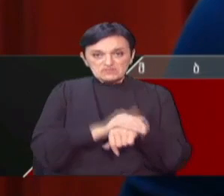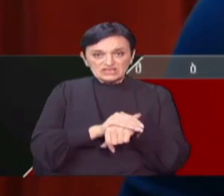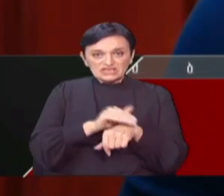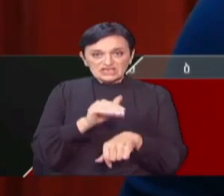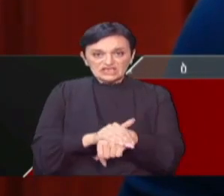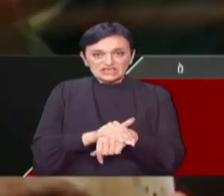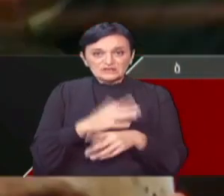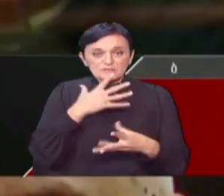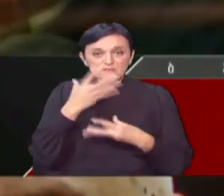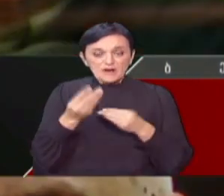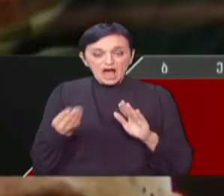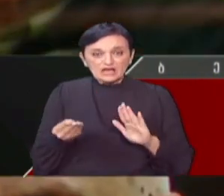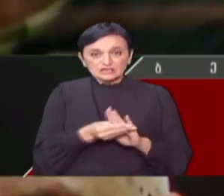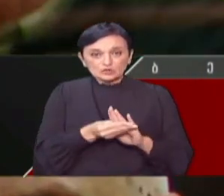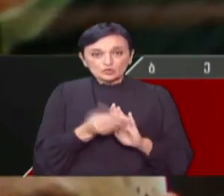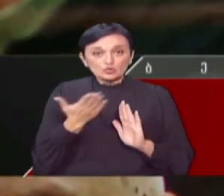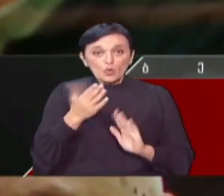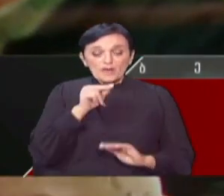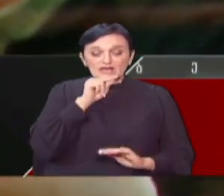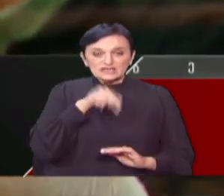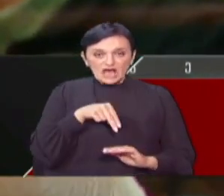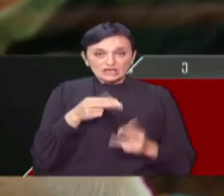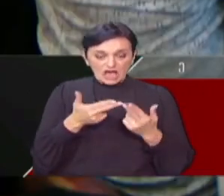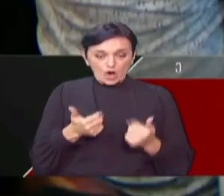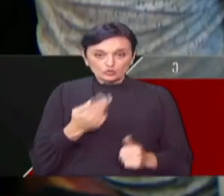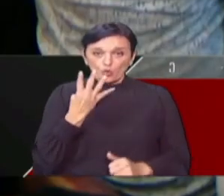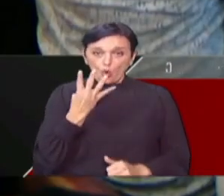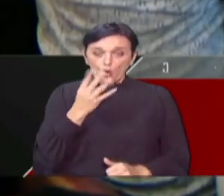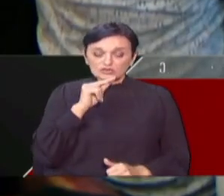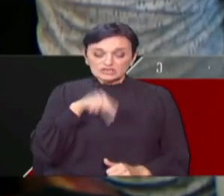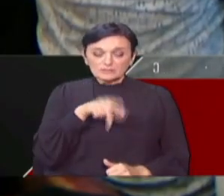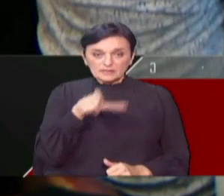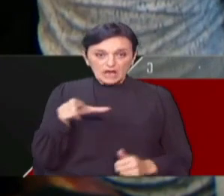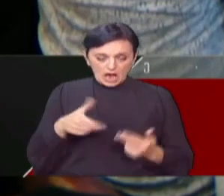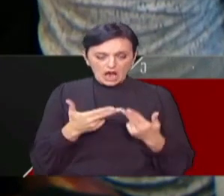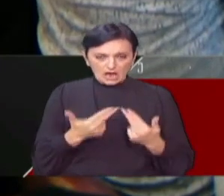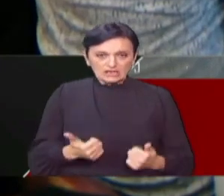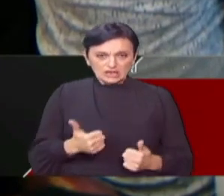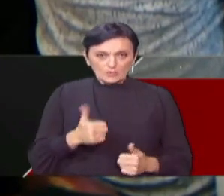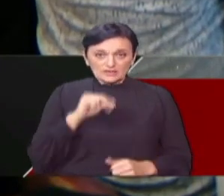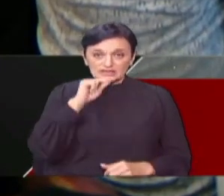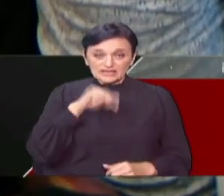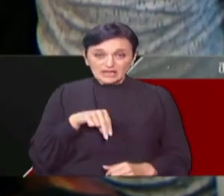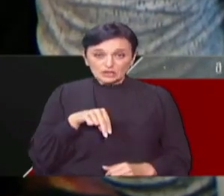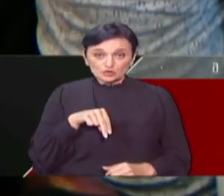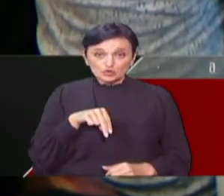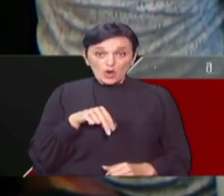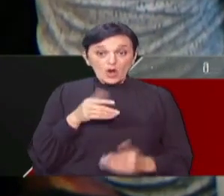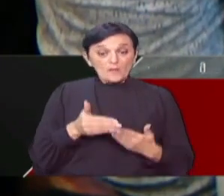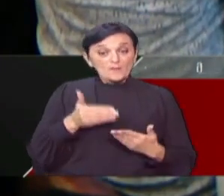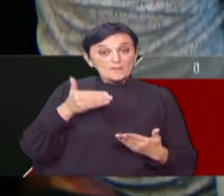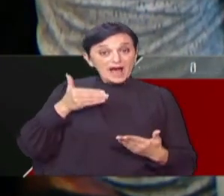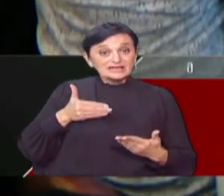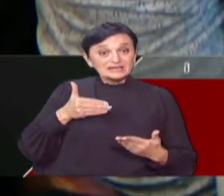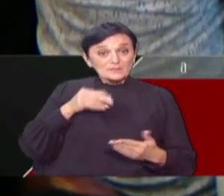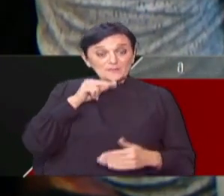მტკიცებულებათა ფალსიფიცირებას, რომელმაც დანაშაული აღიარა. Სულ 4 ბრალდებული აღიარებს დანაშაულს. Მანამდე